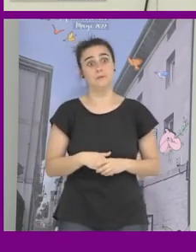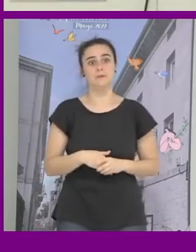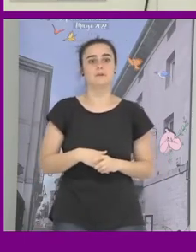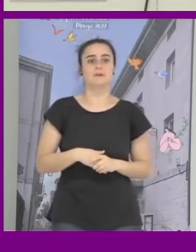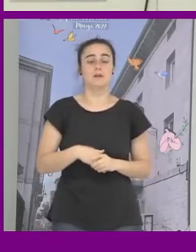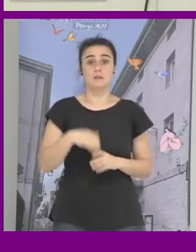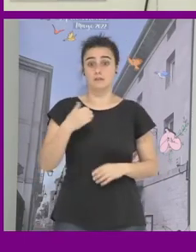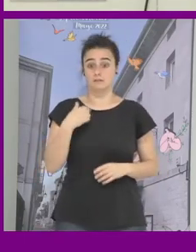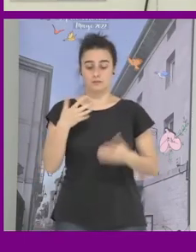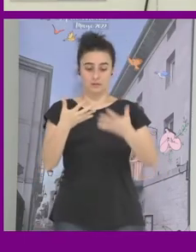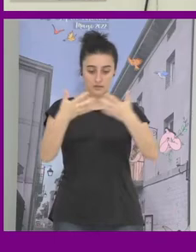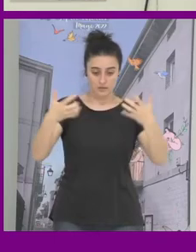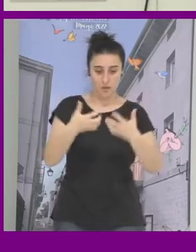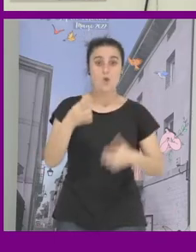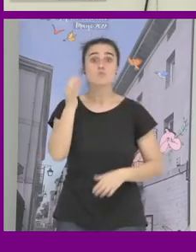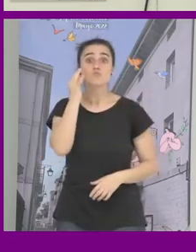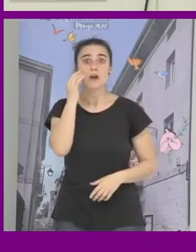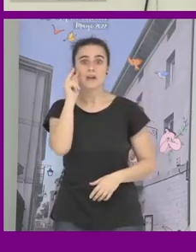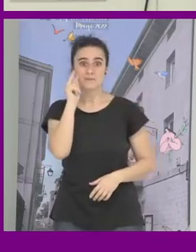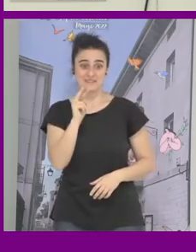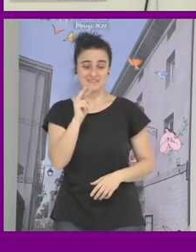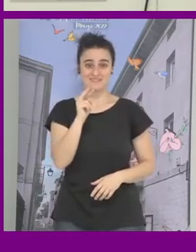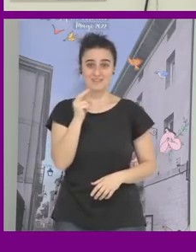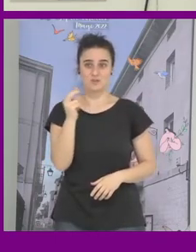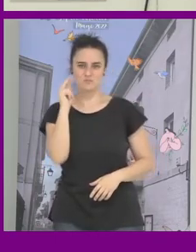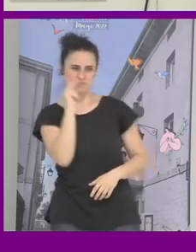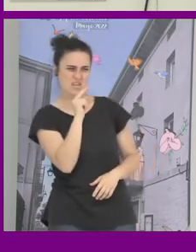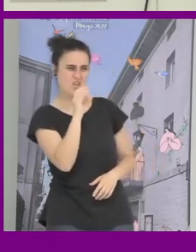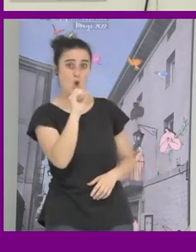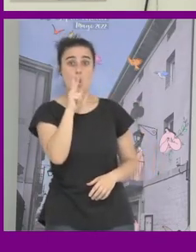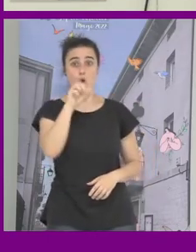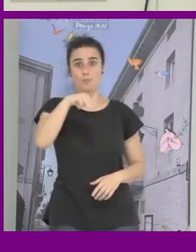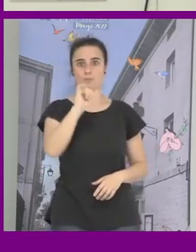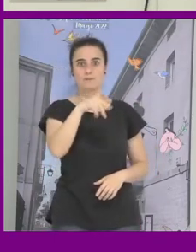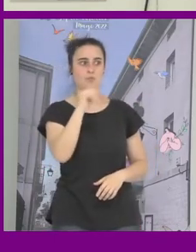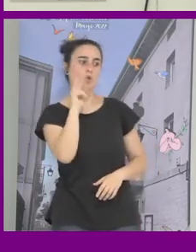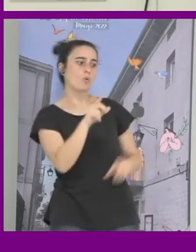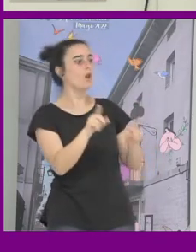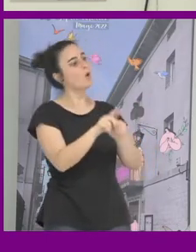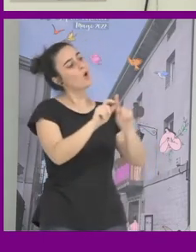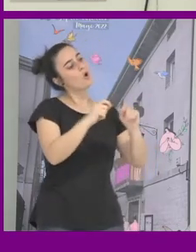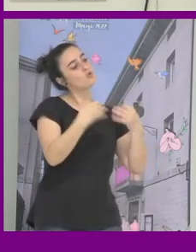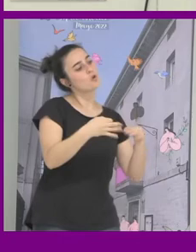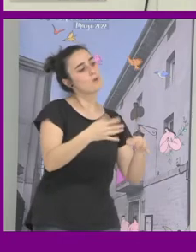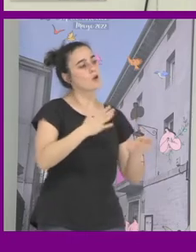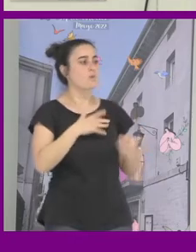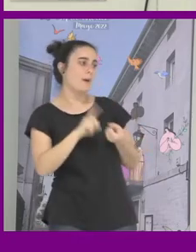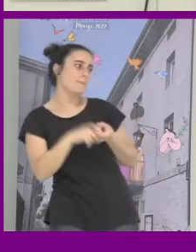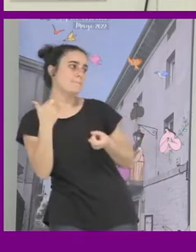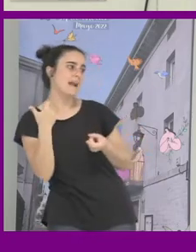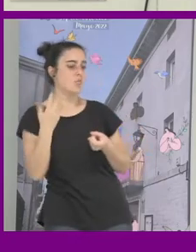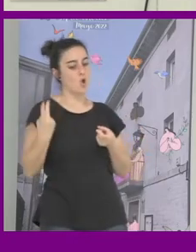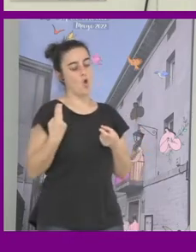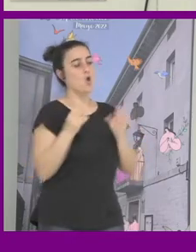irakurri nuenean, emakume batek ikusten duela Omami Blue, y os veo normales, y me veo a mí y a mi marido,